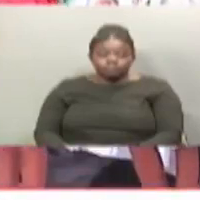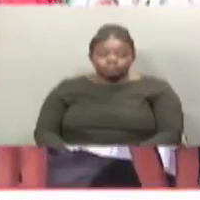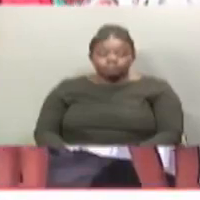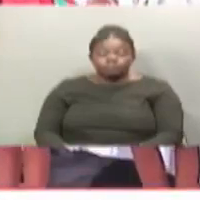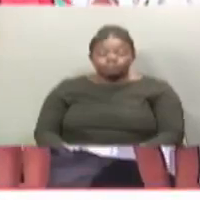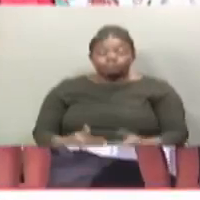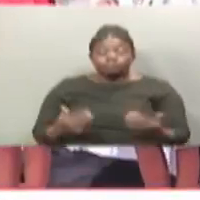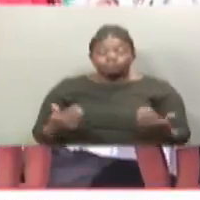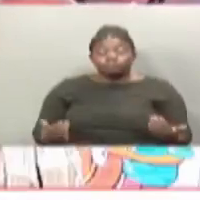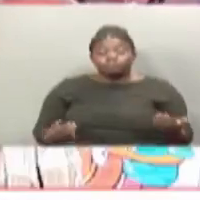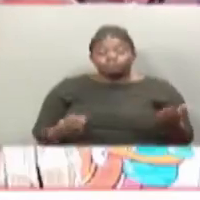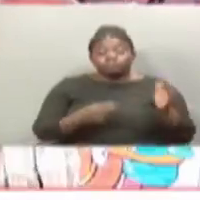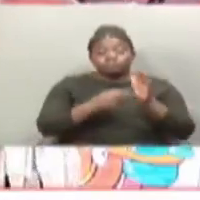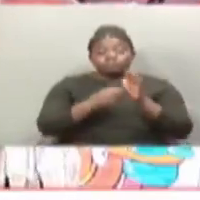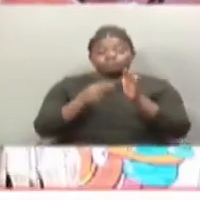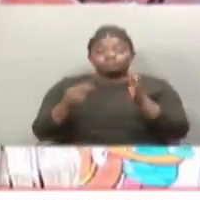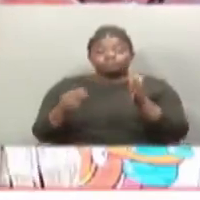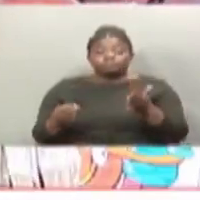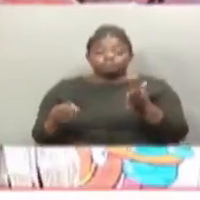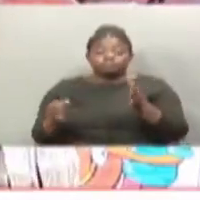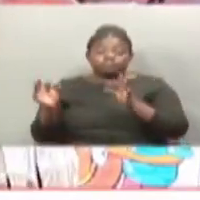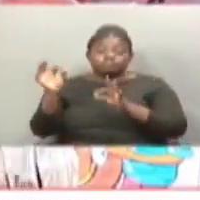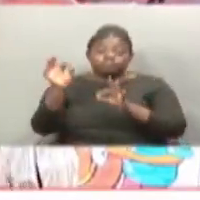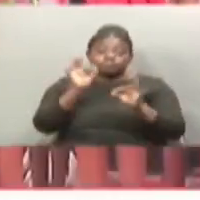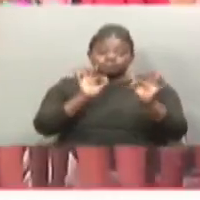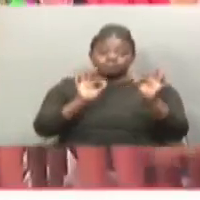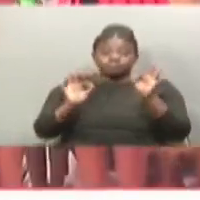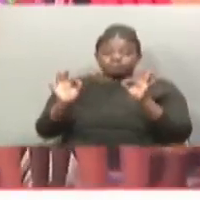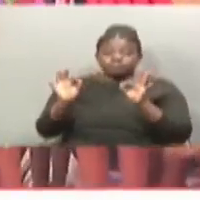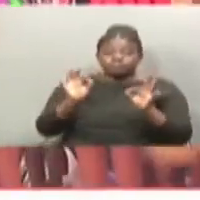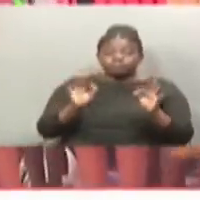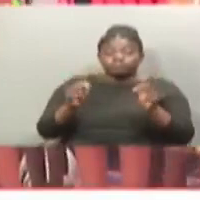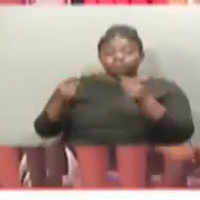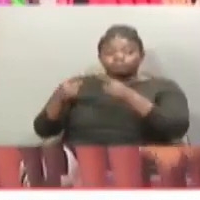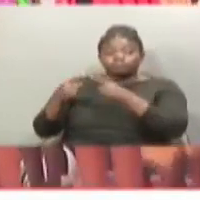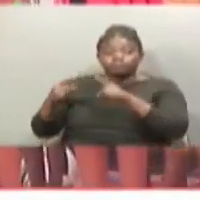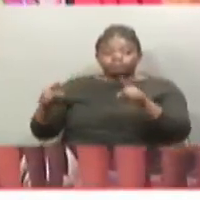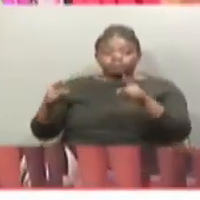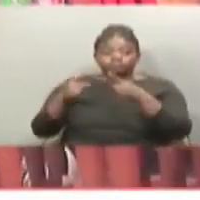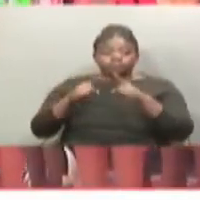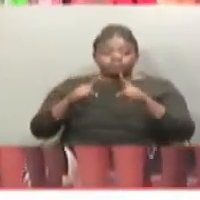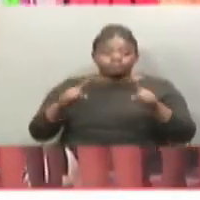Abayizi era boolesezza n'emisono gy'engoye egy'enjawulo.